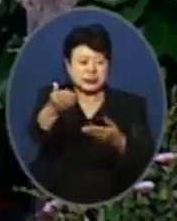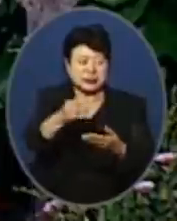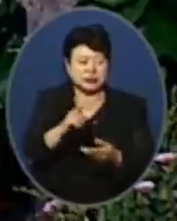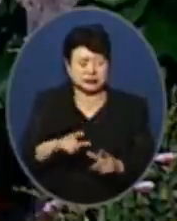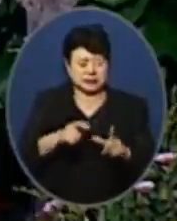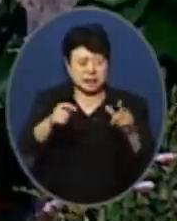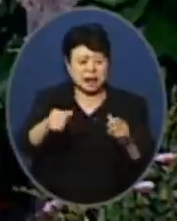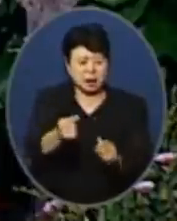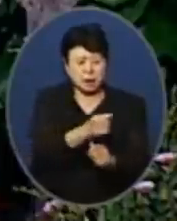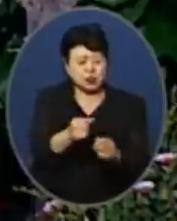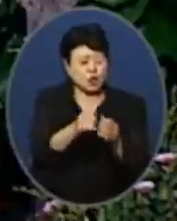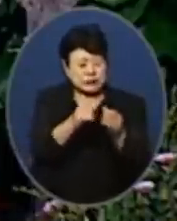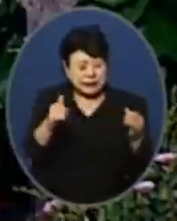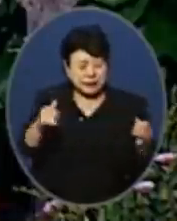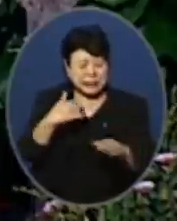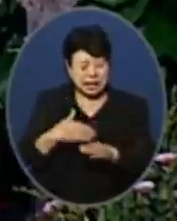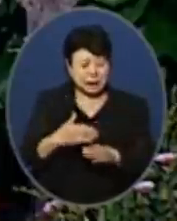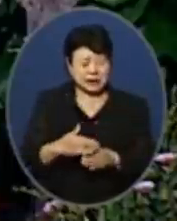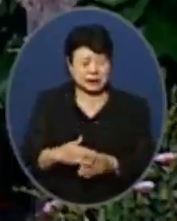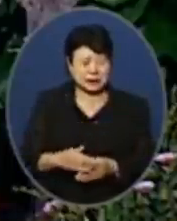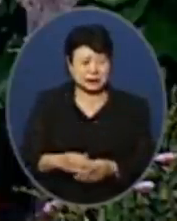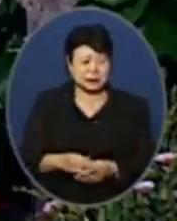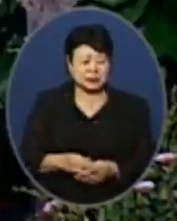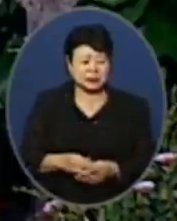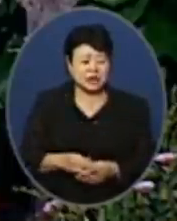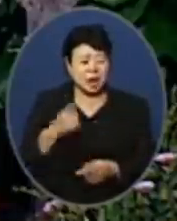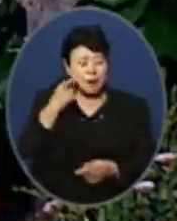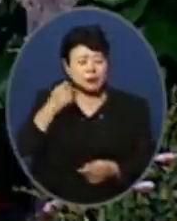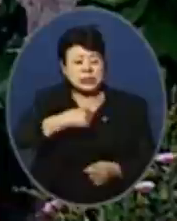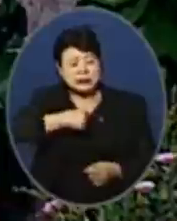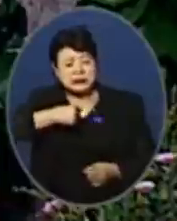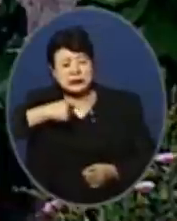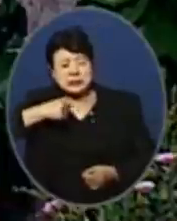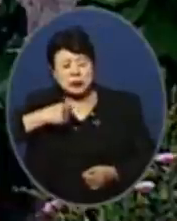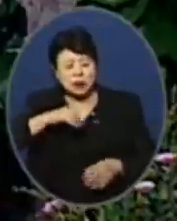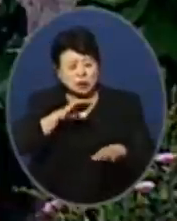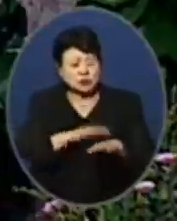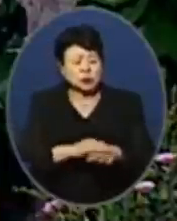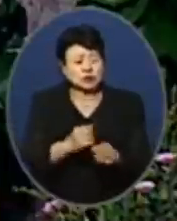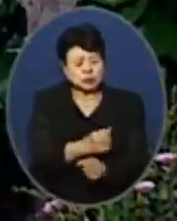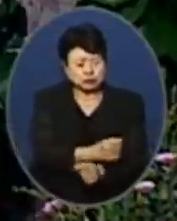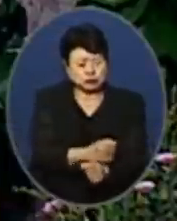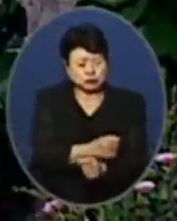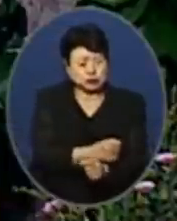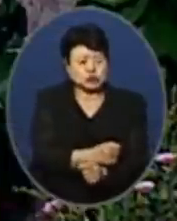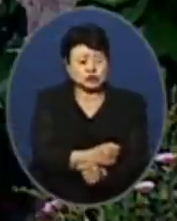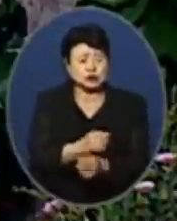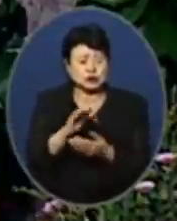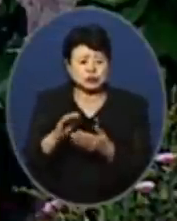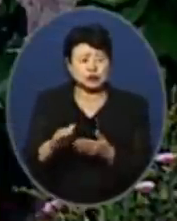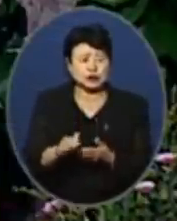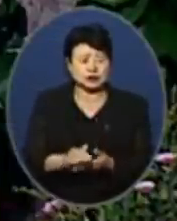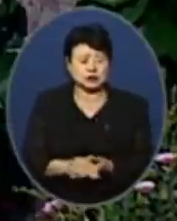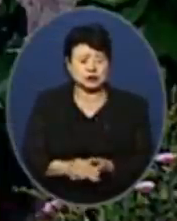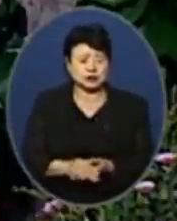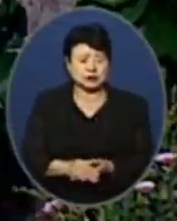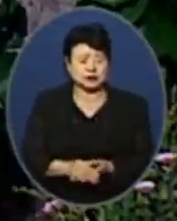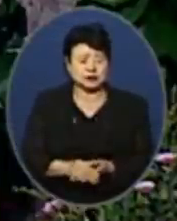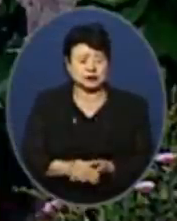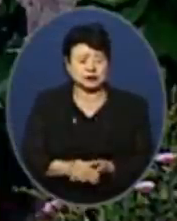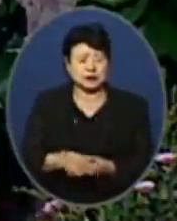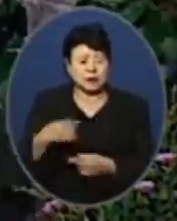어느 날 폭력배들이 마리아노 목사를 끌고 손을 묶은 뒤 안면에